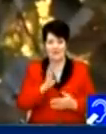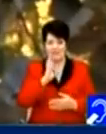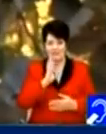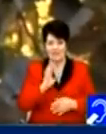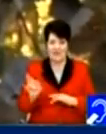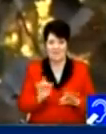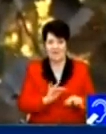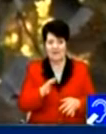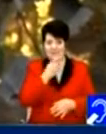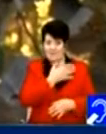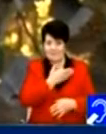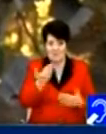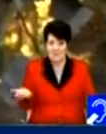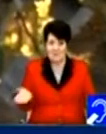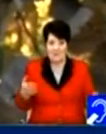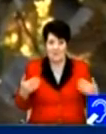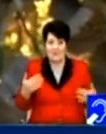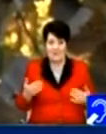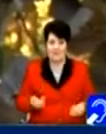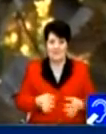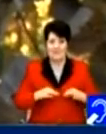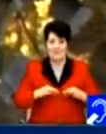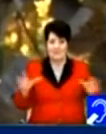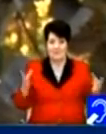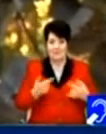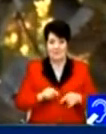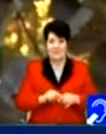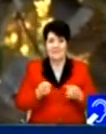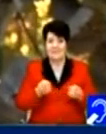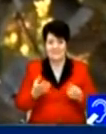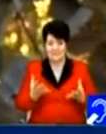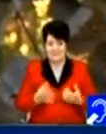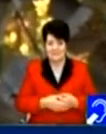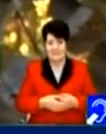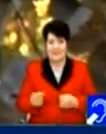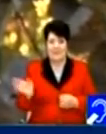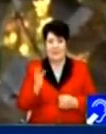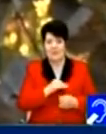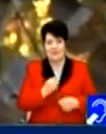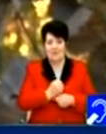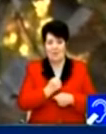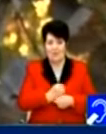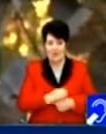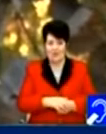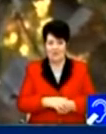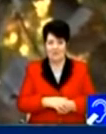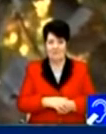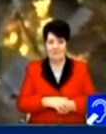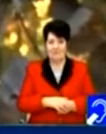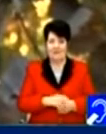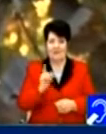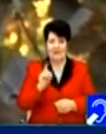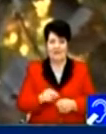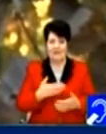femeile practic nu au timp pentru odihnă și pentru a sărbători această zi. Sunt toate la muncă, care